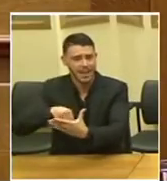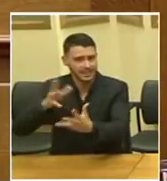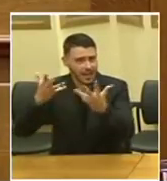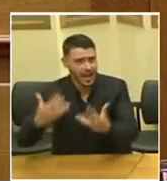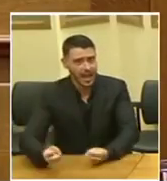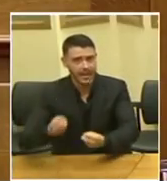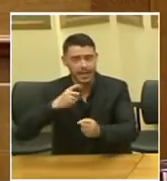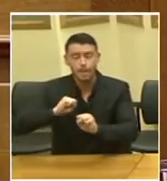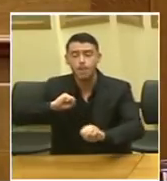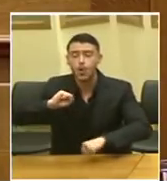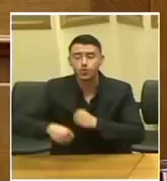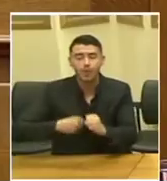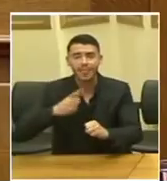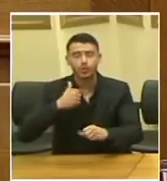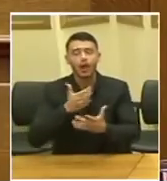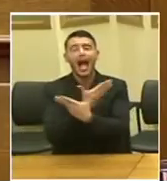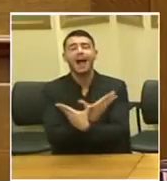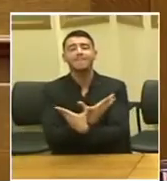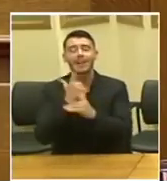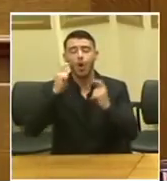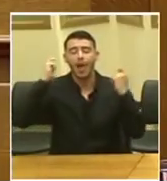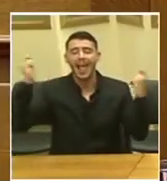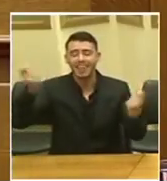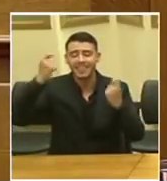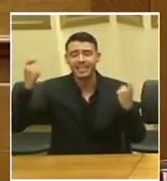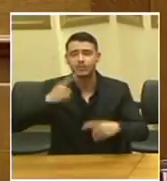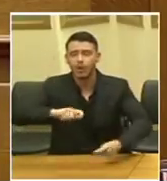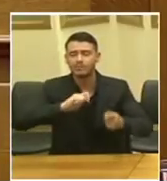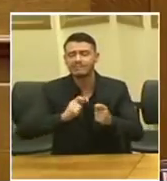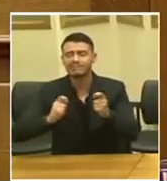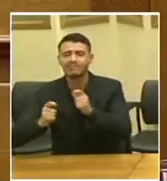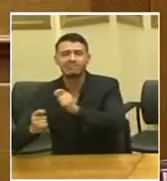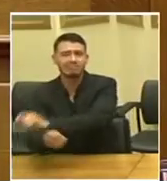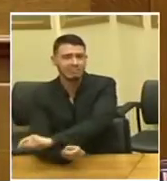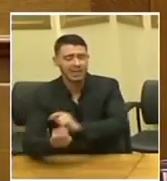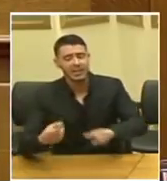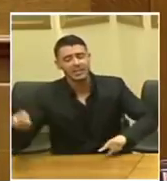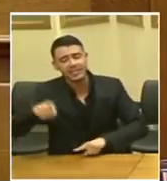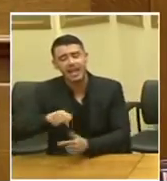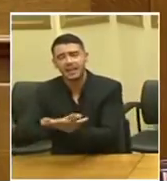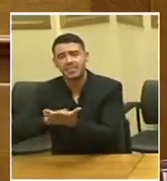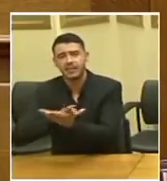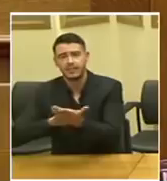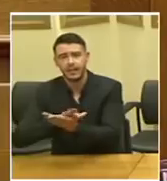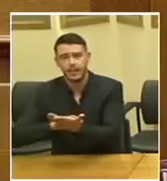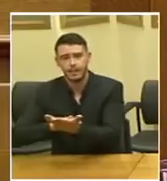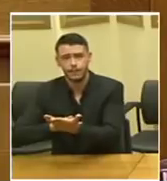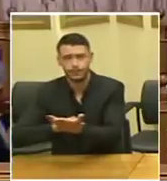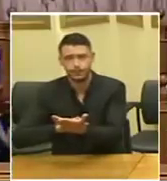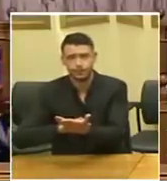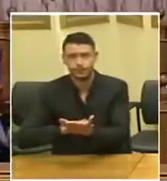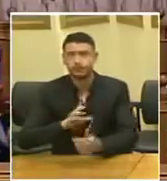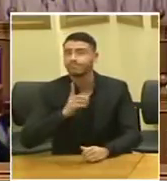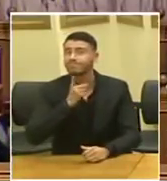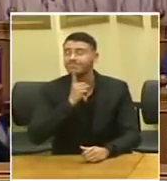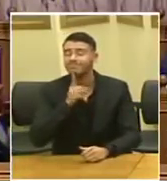τον αλβανικό εθνικισμό σε Ισλαμισμό και που φαίνεται κάποιοι να θέλουν να μην το πάρουν υπόψη μας. Αυτή η συμφωνία